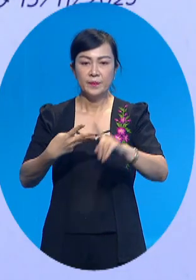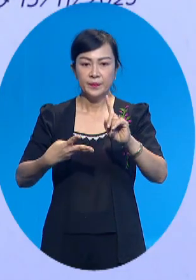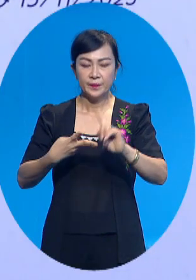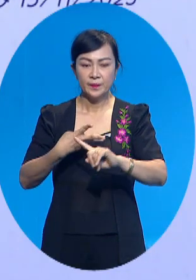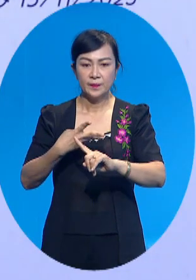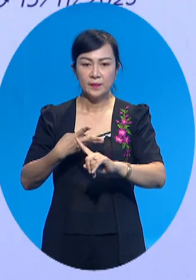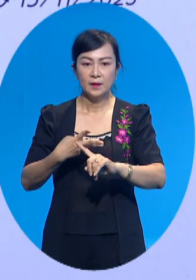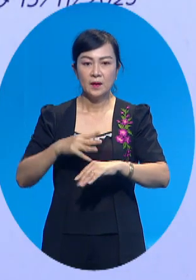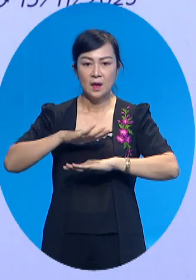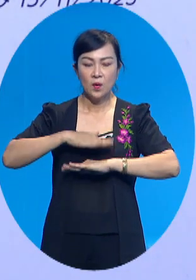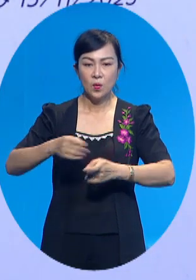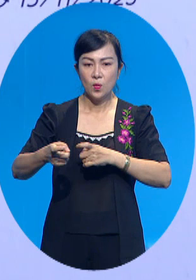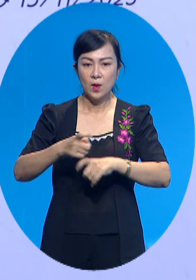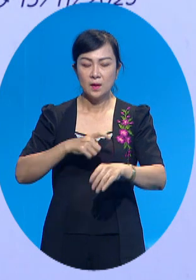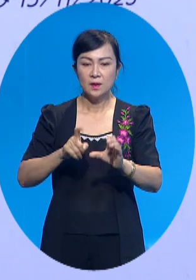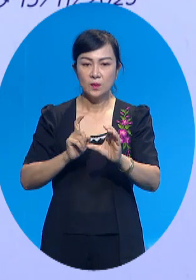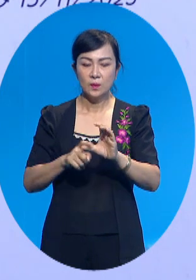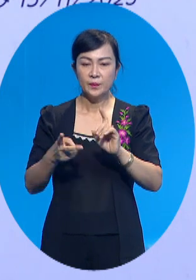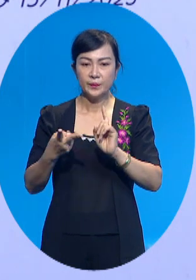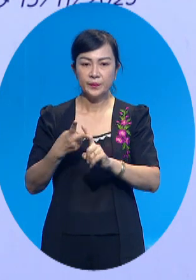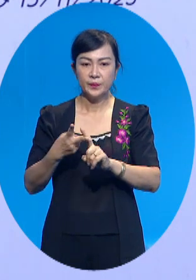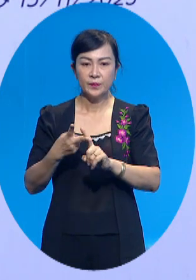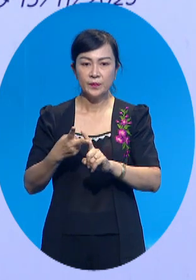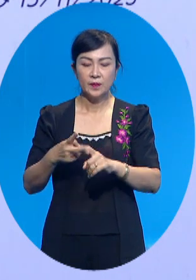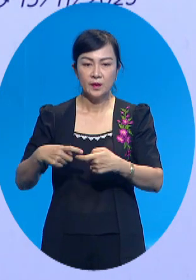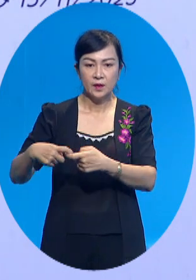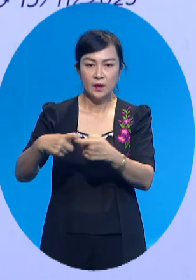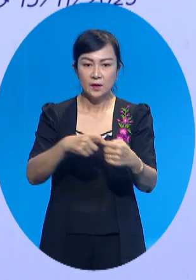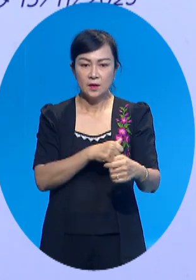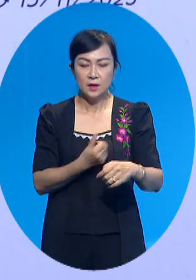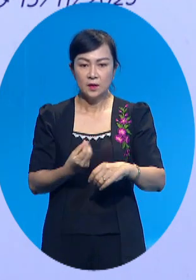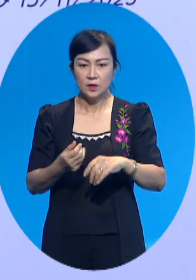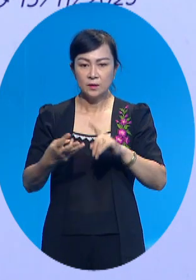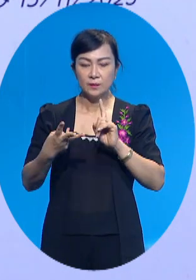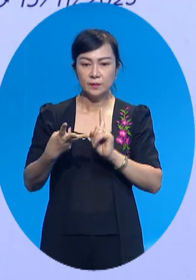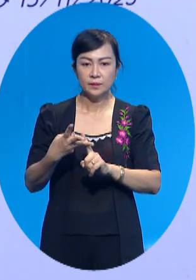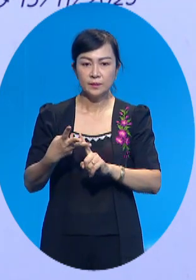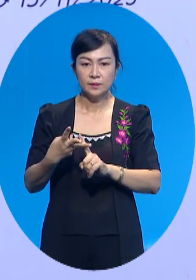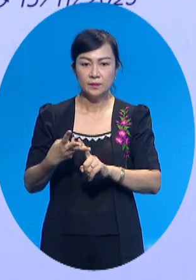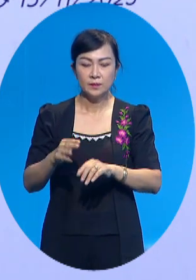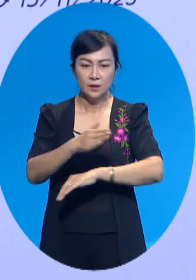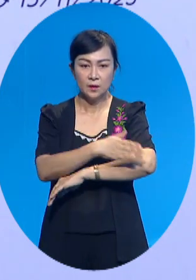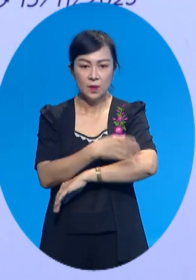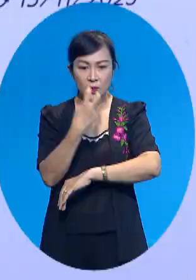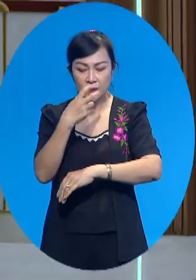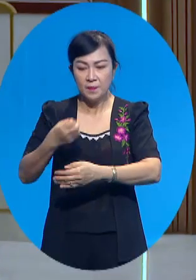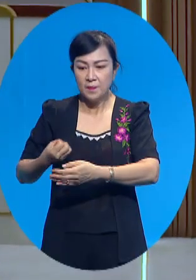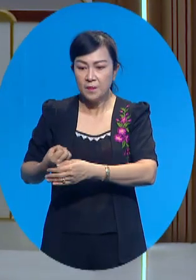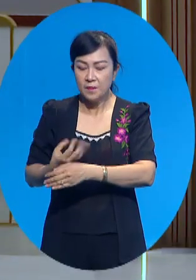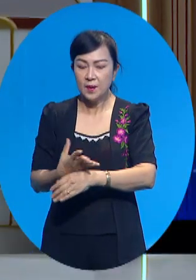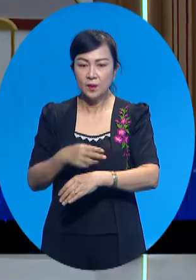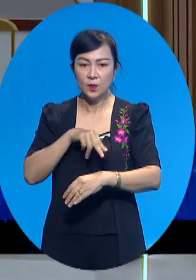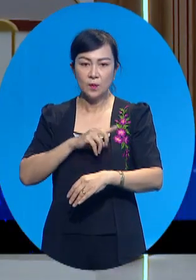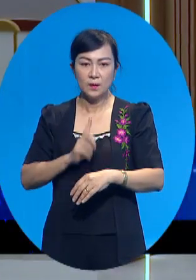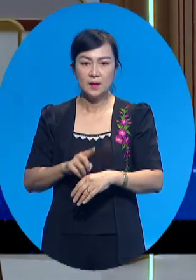cái hệ quản trị công cụ toàn diện. Thứ hai là kết nối nguồn lực tài chính. Và thứ ba là hỗ trợ tìm kiếm đầu ra cho người nông dân. Top